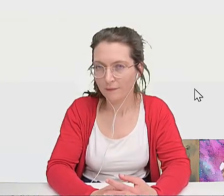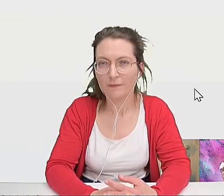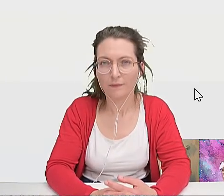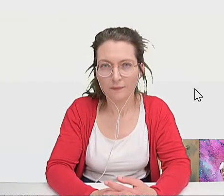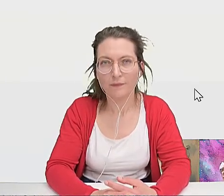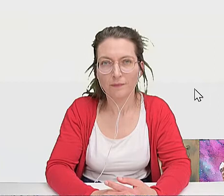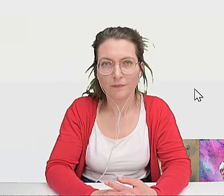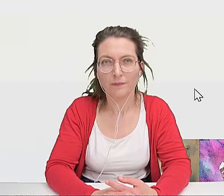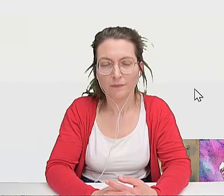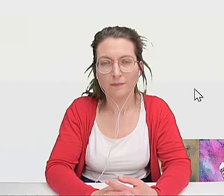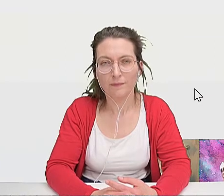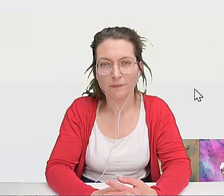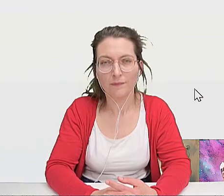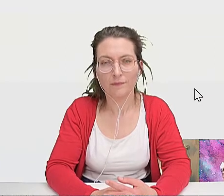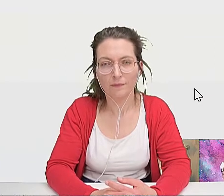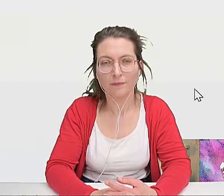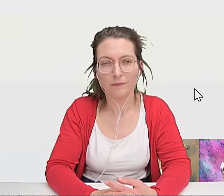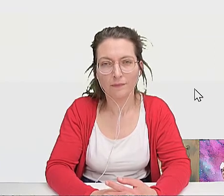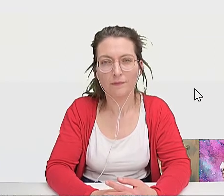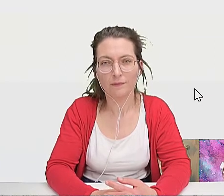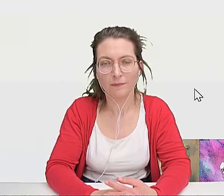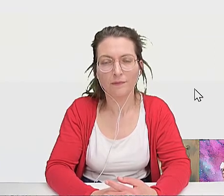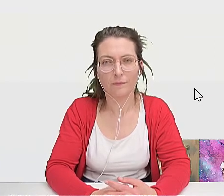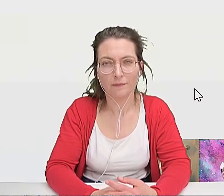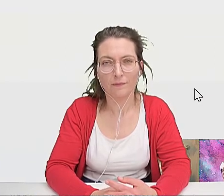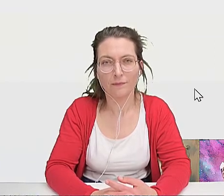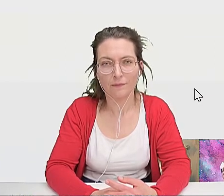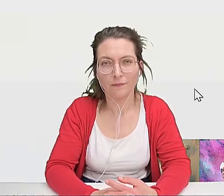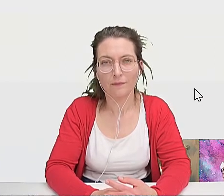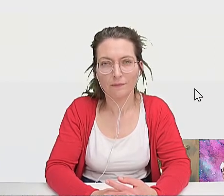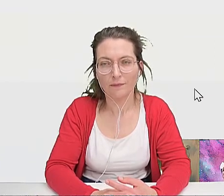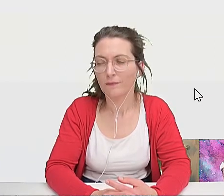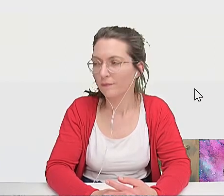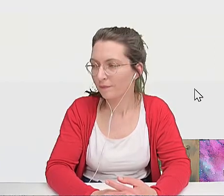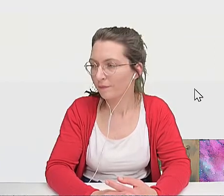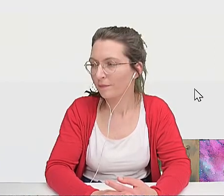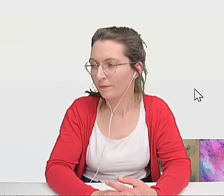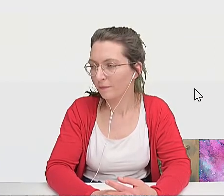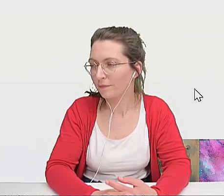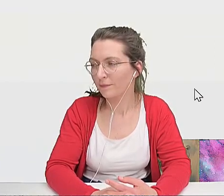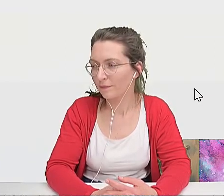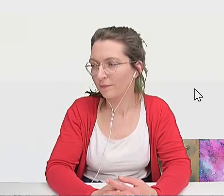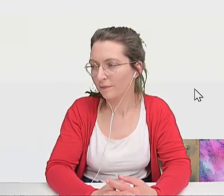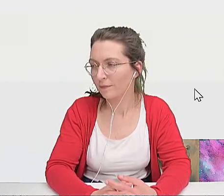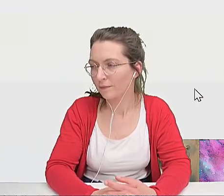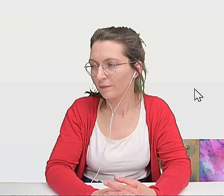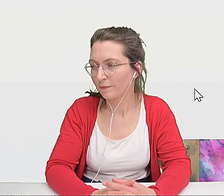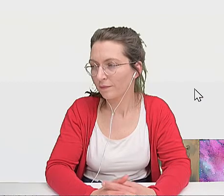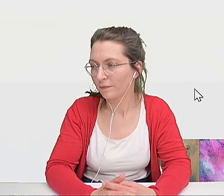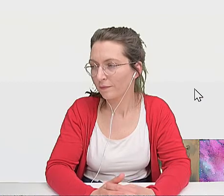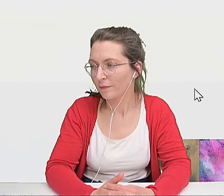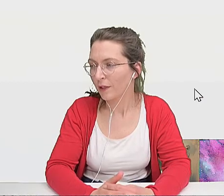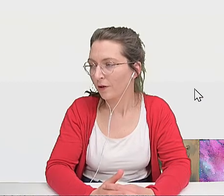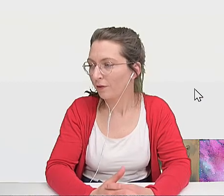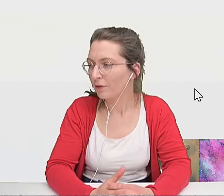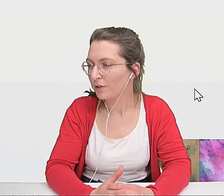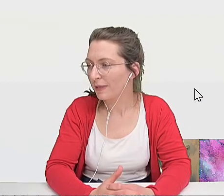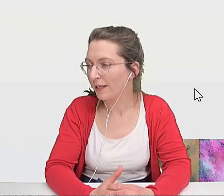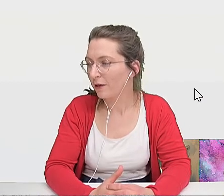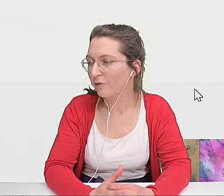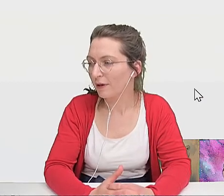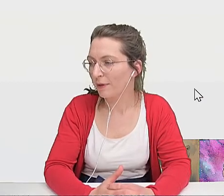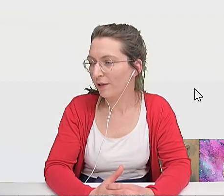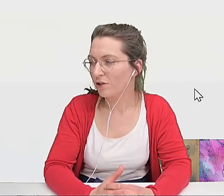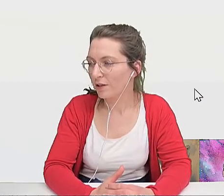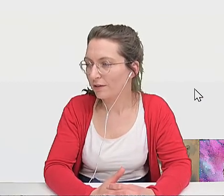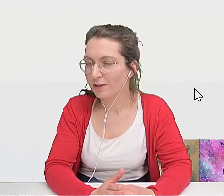Account anlegen, können einsehen, was haben die Schüler schon gemacht, wo hatten sie vielleicht Probleme, und können ihnen dann gezielt auch helfen. Können wir uns mal